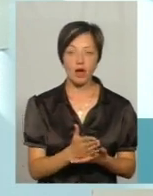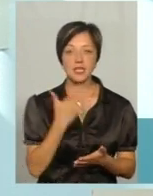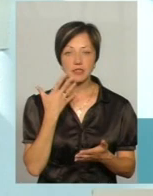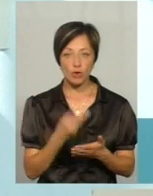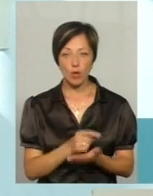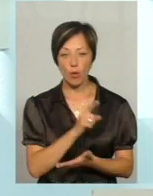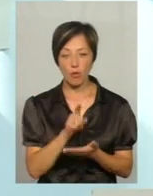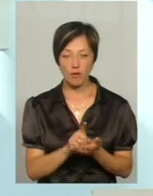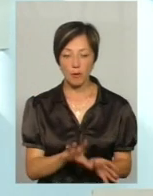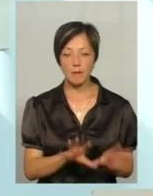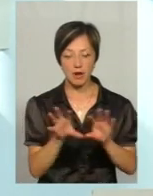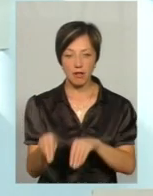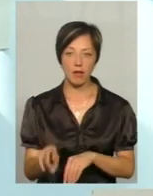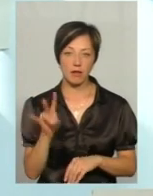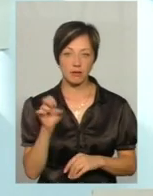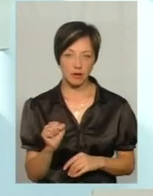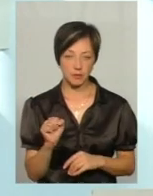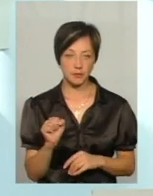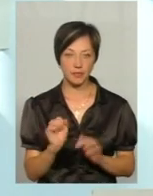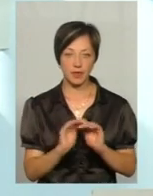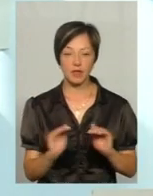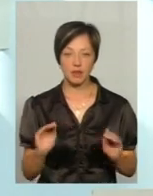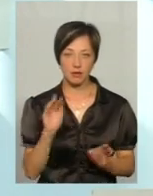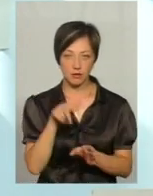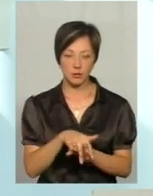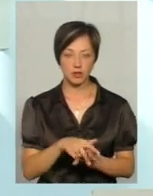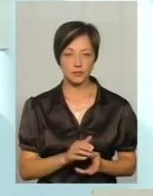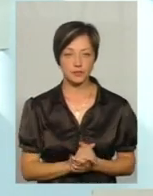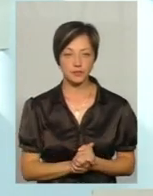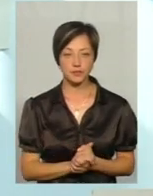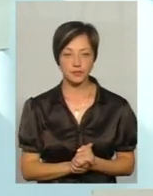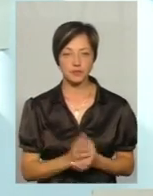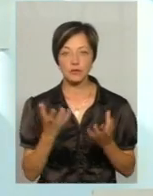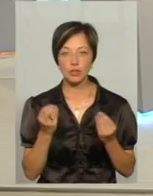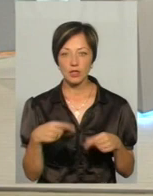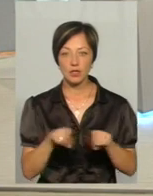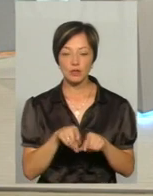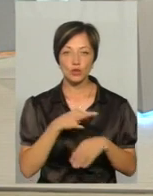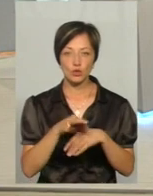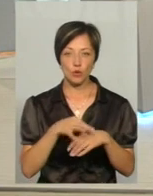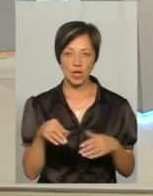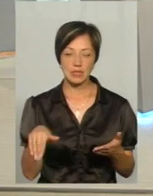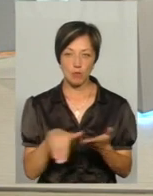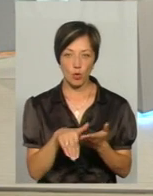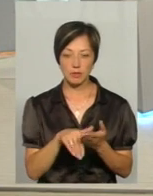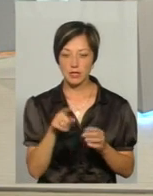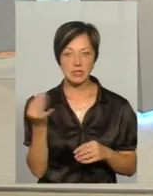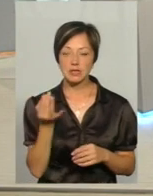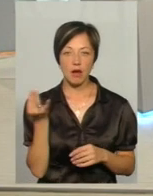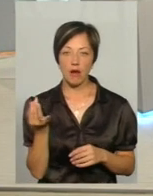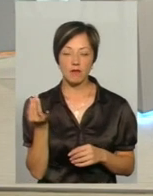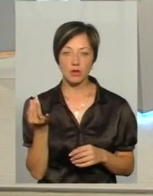свої обов'язки переклала на дитячі плечі. Там ще в такий жорстокий спосіб. Тобто їй ж не